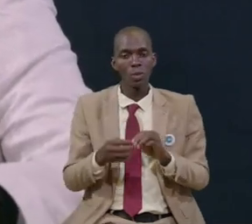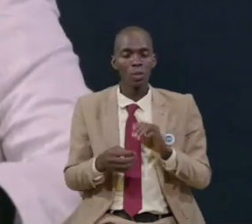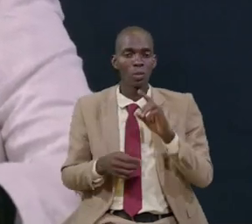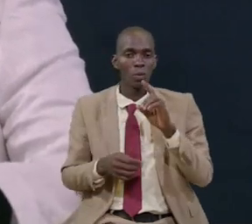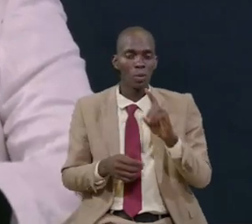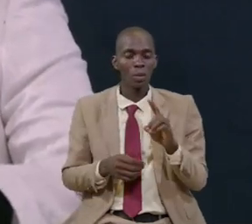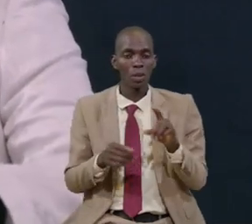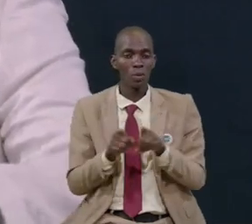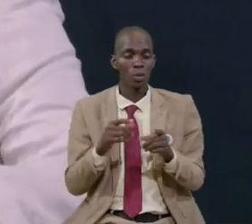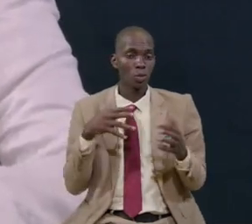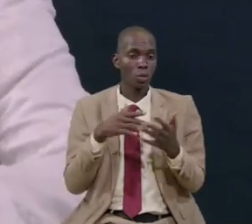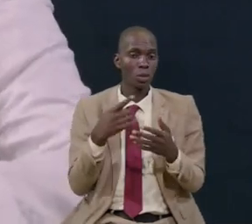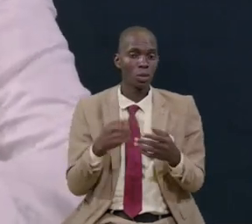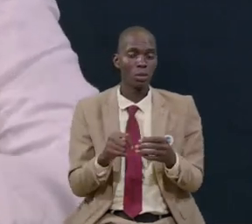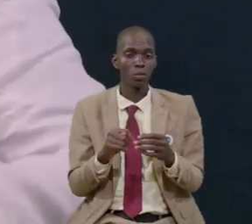message.